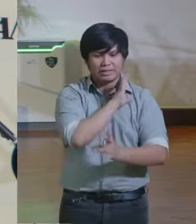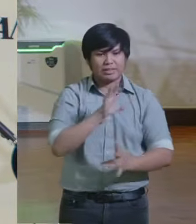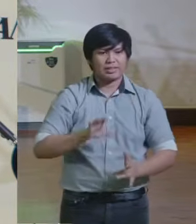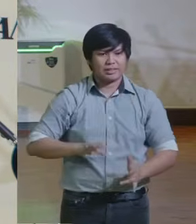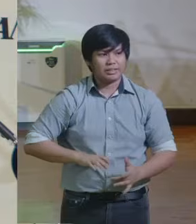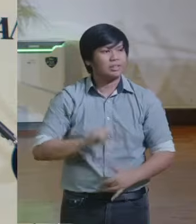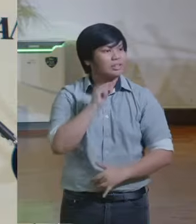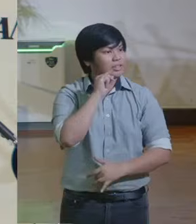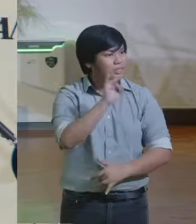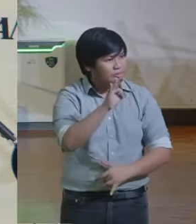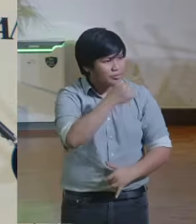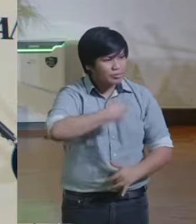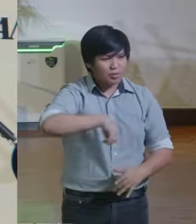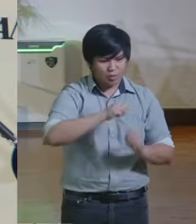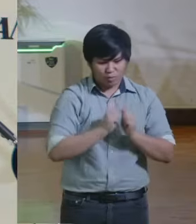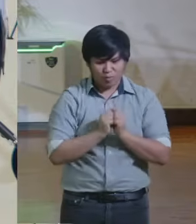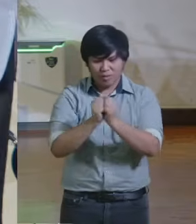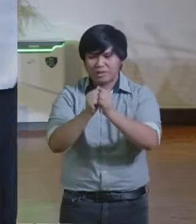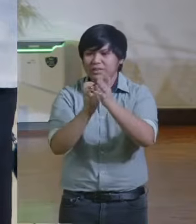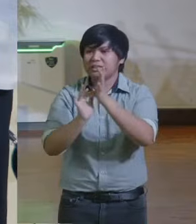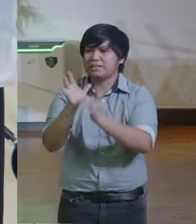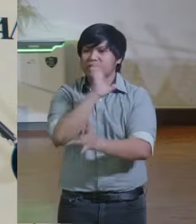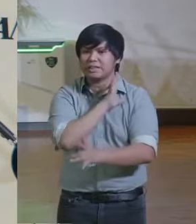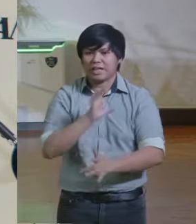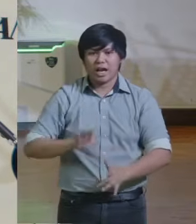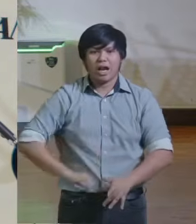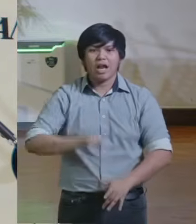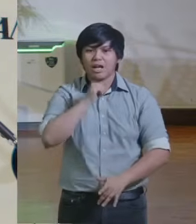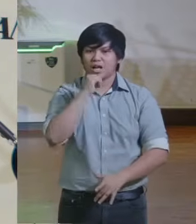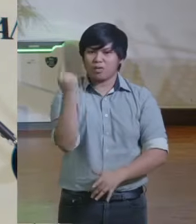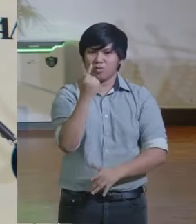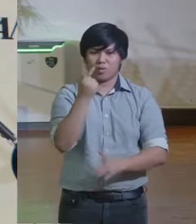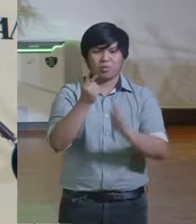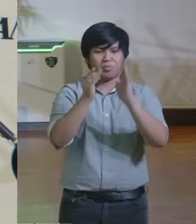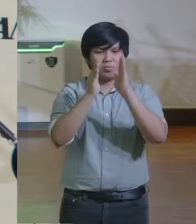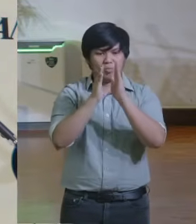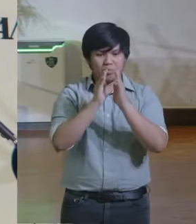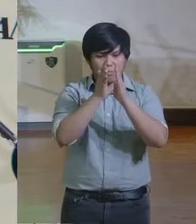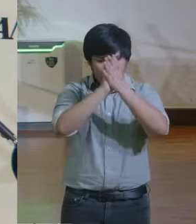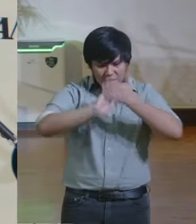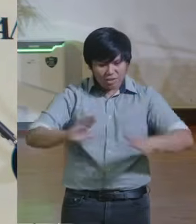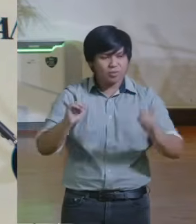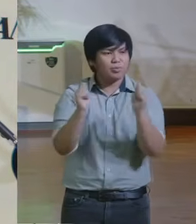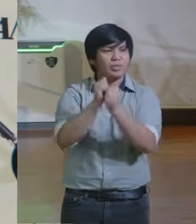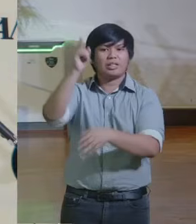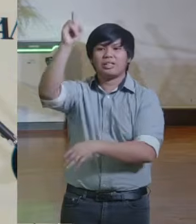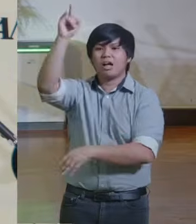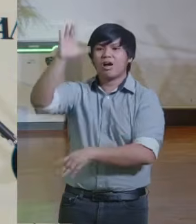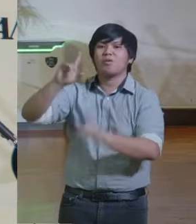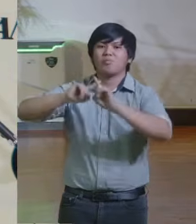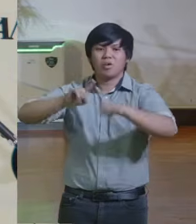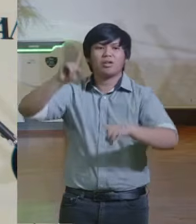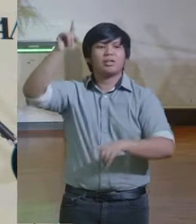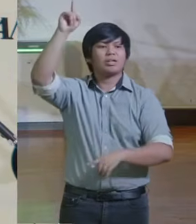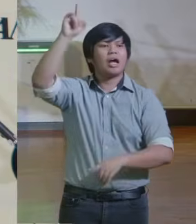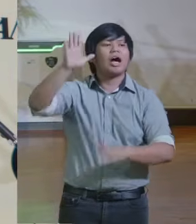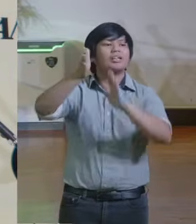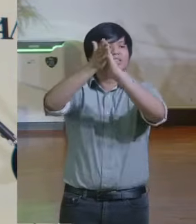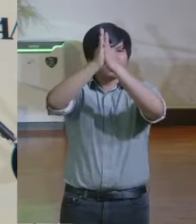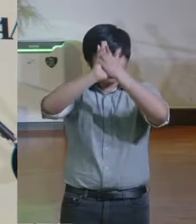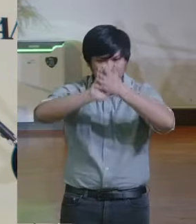Christ Jesus, hindi lamang po peace with God, kundi the peace of